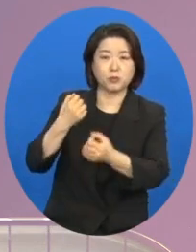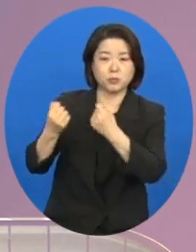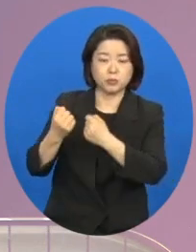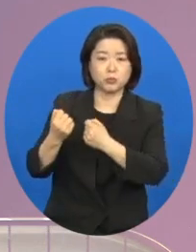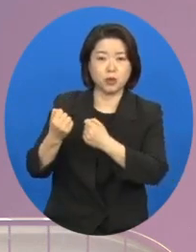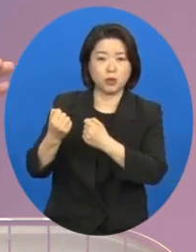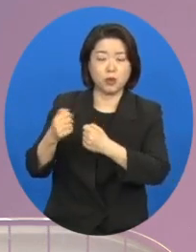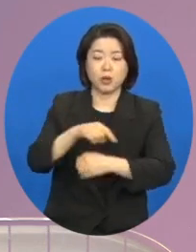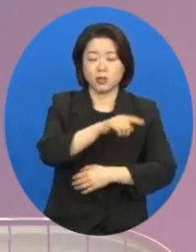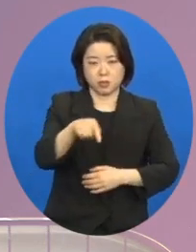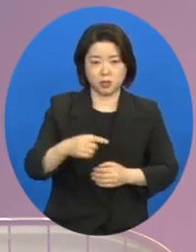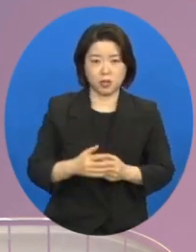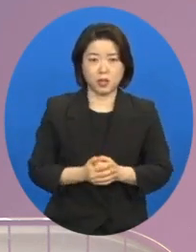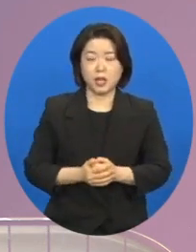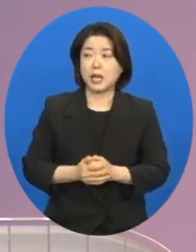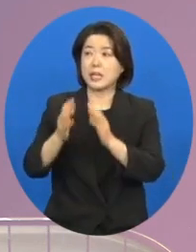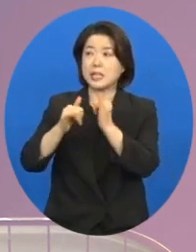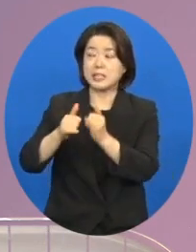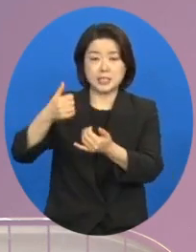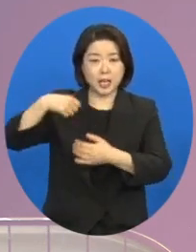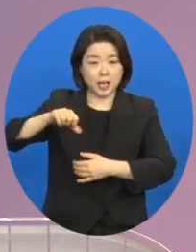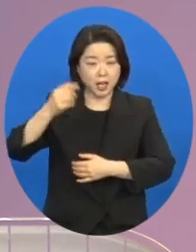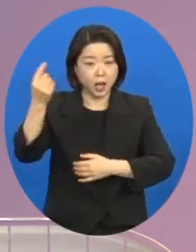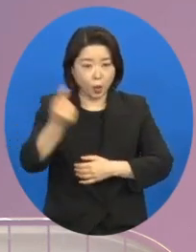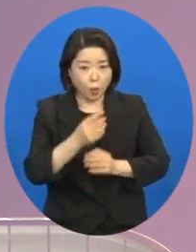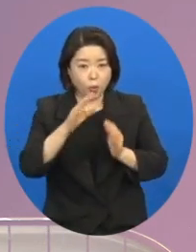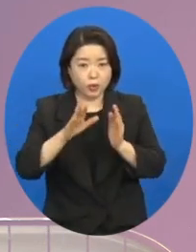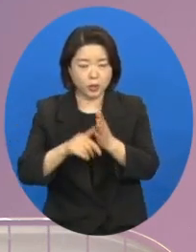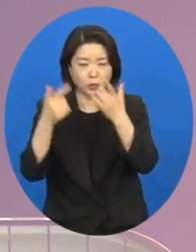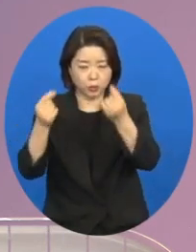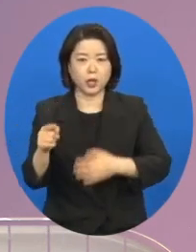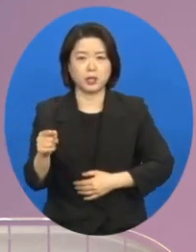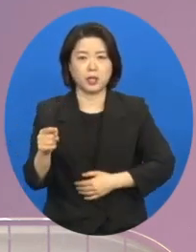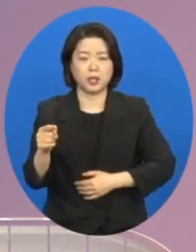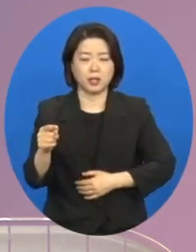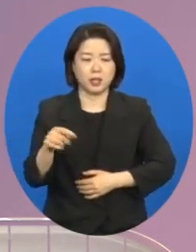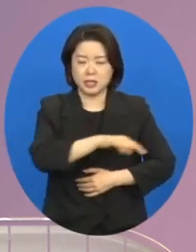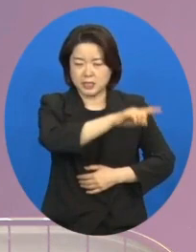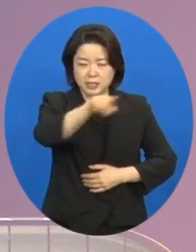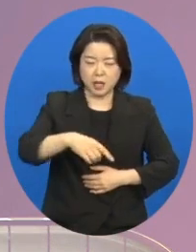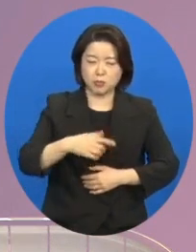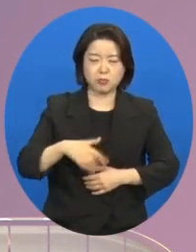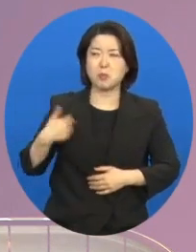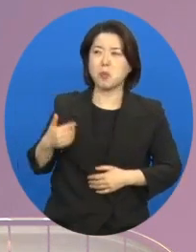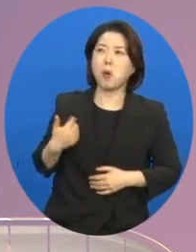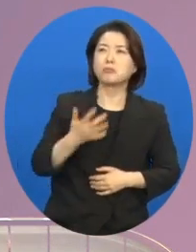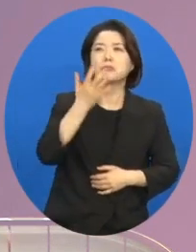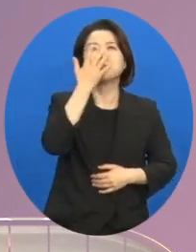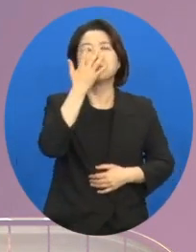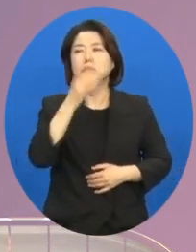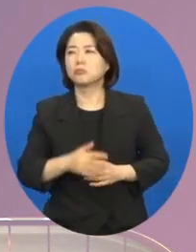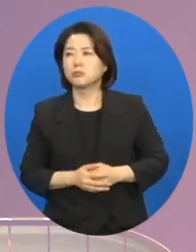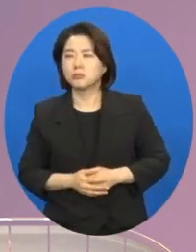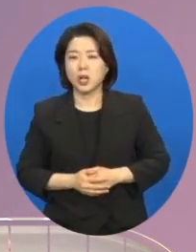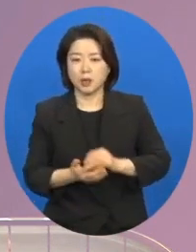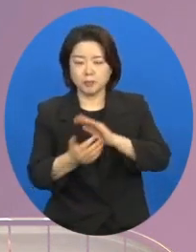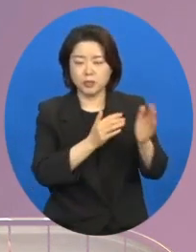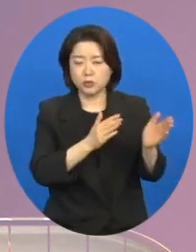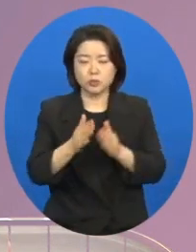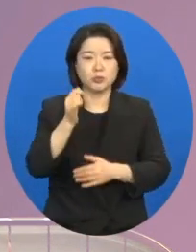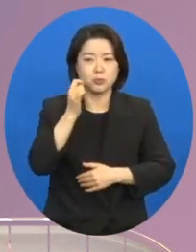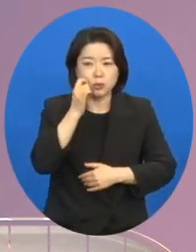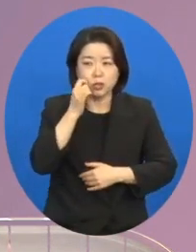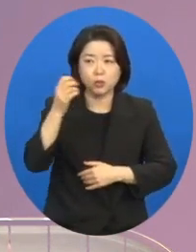것이다. 뭐가 그렇다는 것이죠? 사람들이 준비하지 못한 채, 알지 못한 채 주님의 재림을 맞이하게 된다는